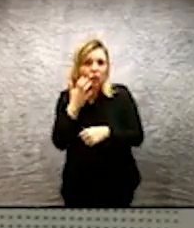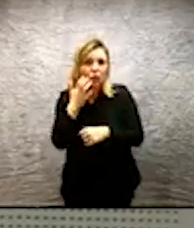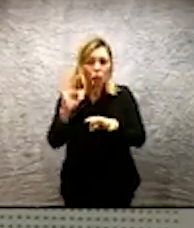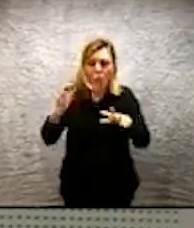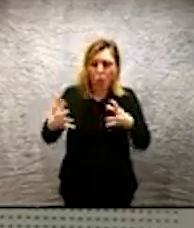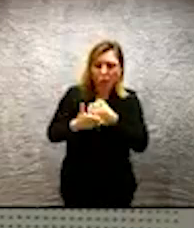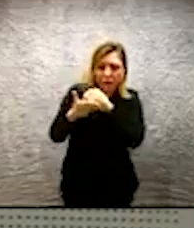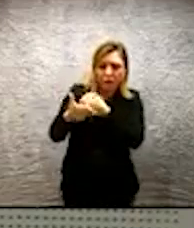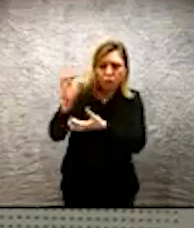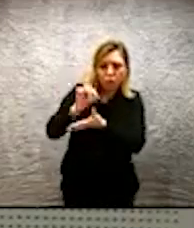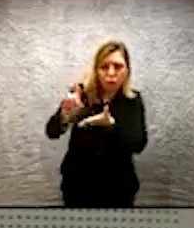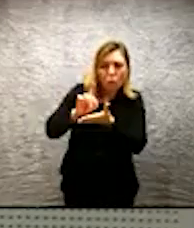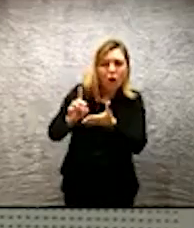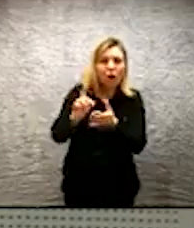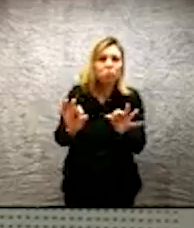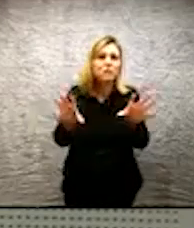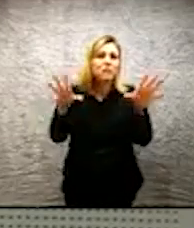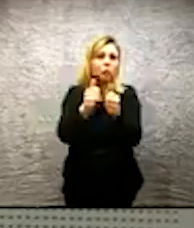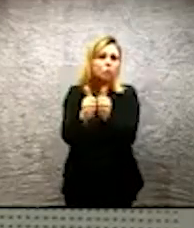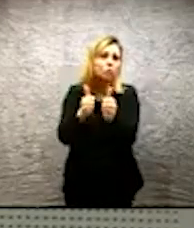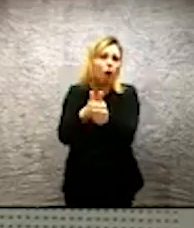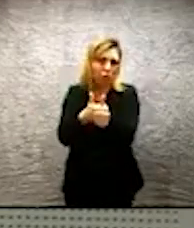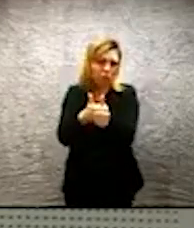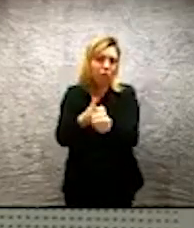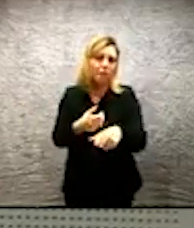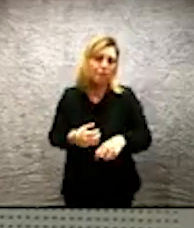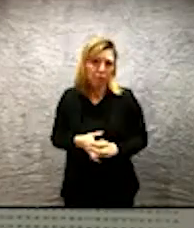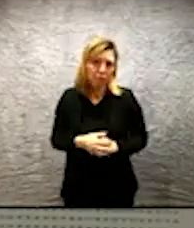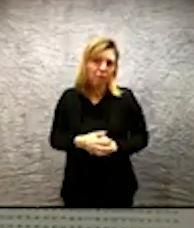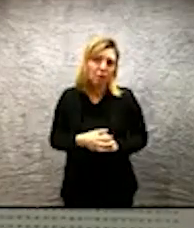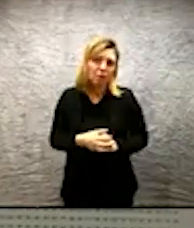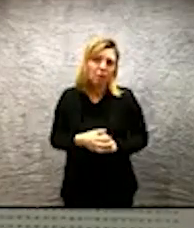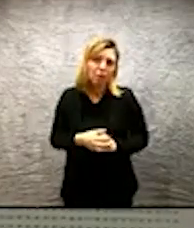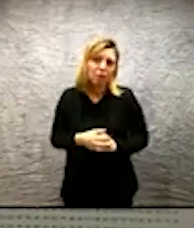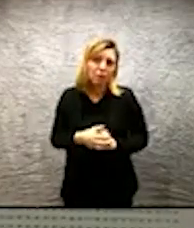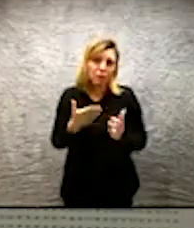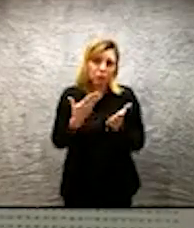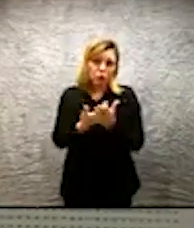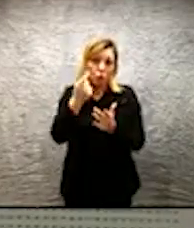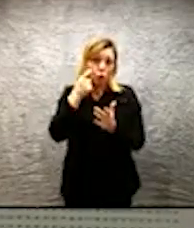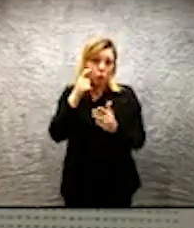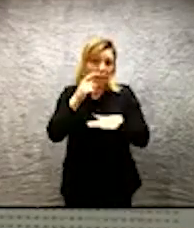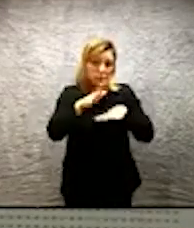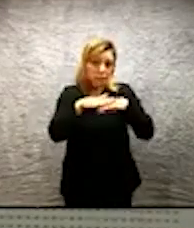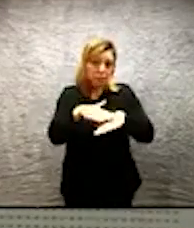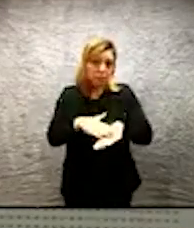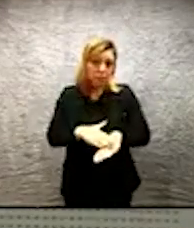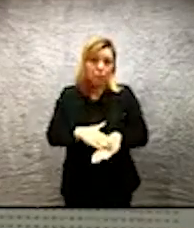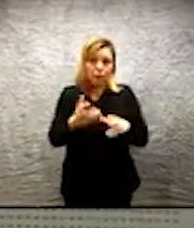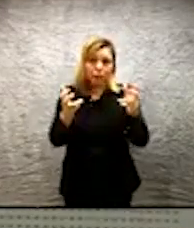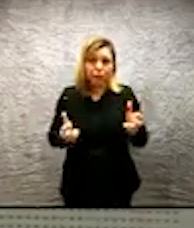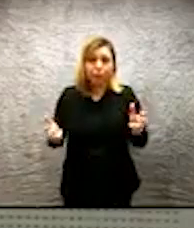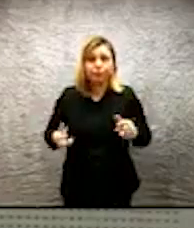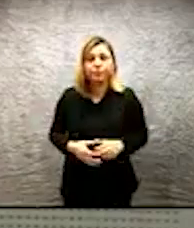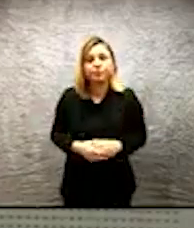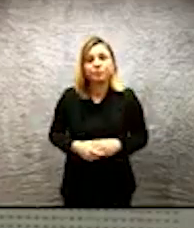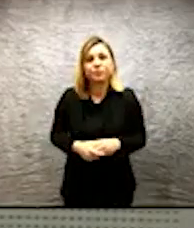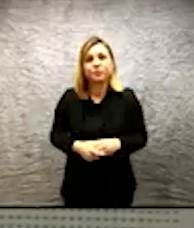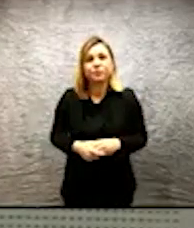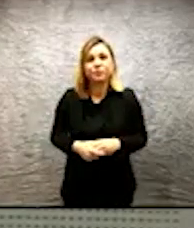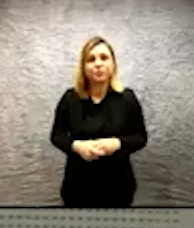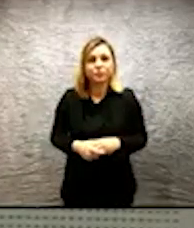notamment les devoirs, un peu de tutorat, on va dire. Voilà, donc ça, c'était les remarques que je voulais vous faire à ce sujet.